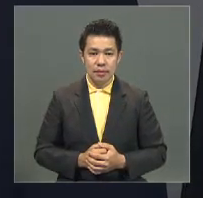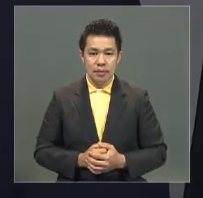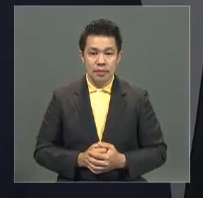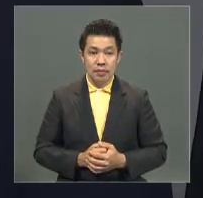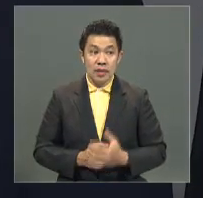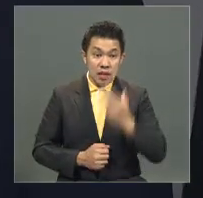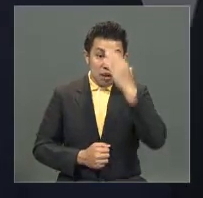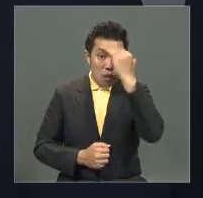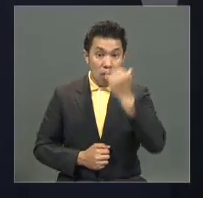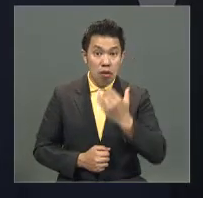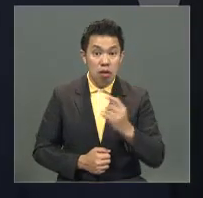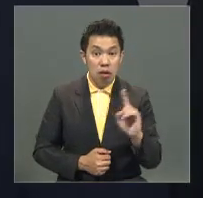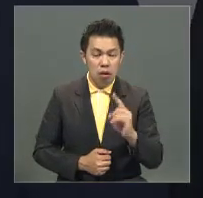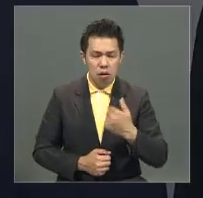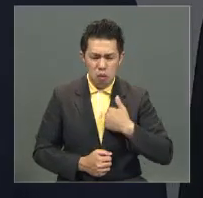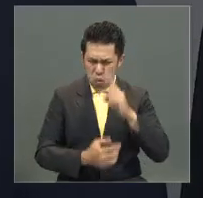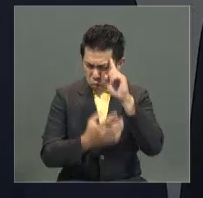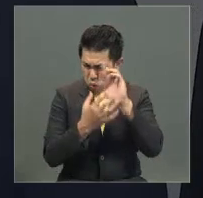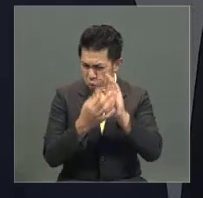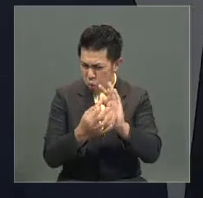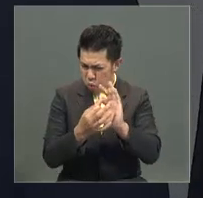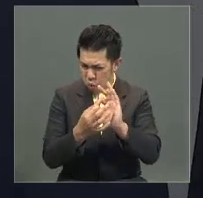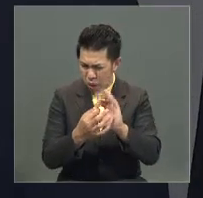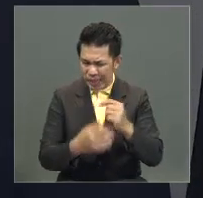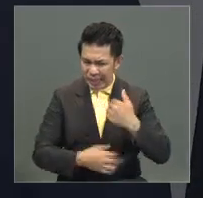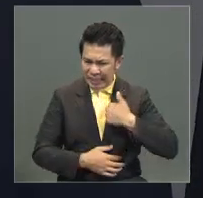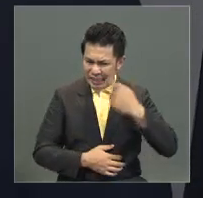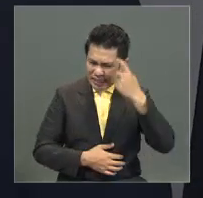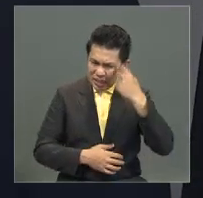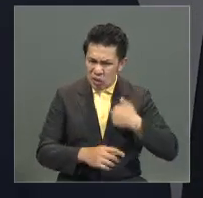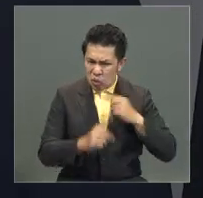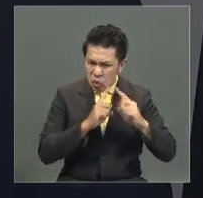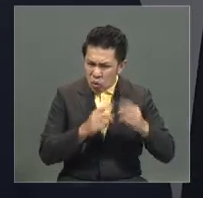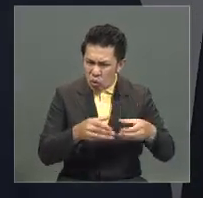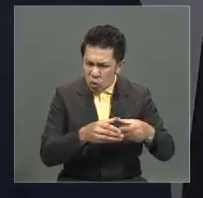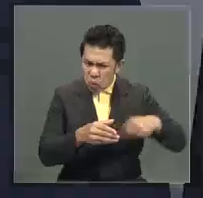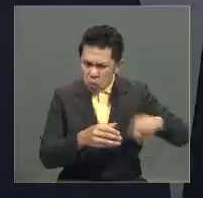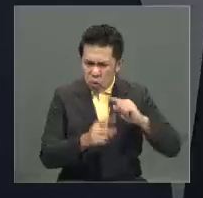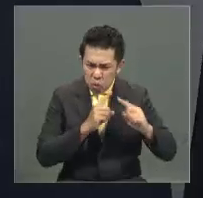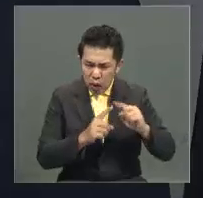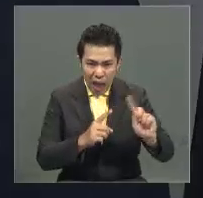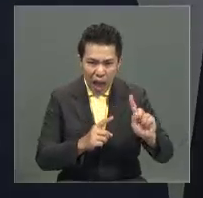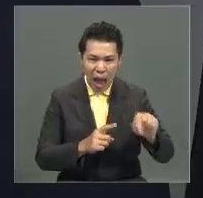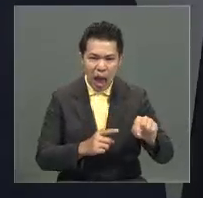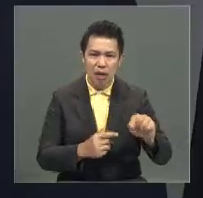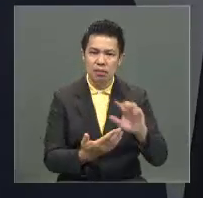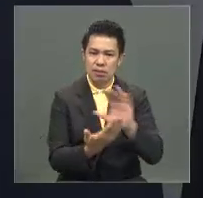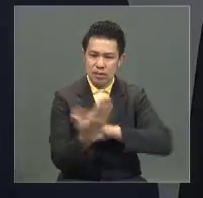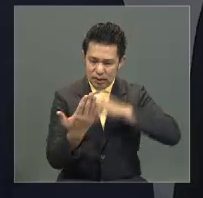เพราะว่าสิ่งที่เราเป็นห่วงที่สุดของการตัดสินใจที่เราพูดคุยกันมาคือสถานการณ์บ้านเมื